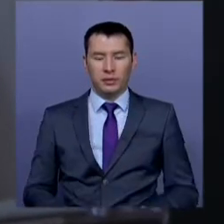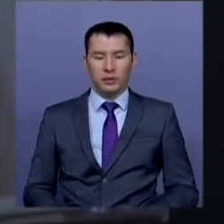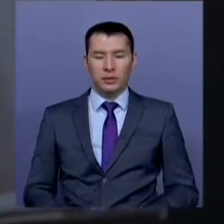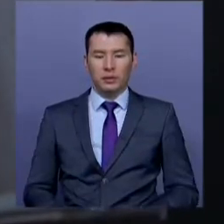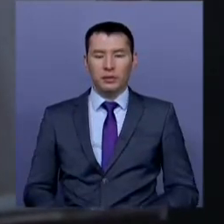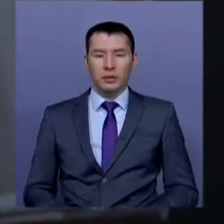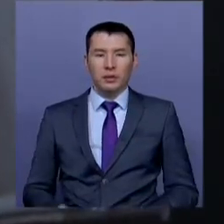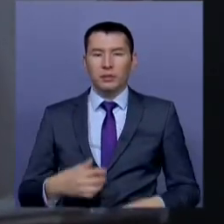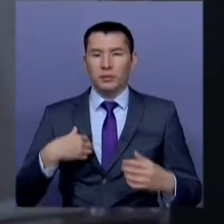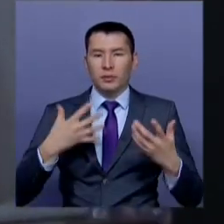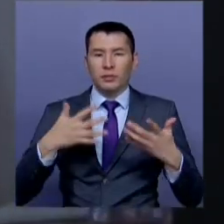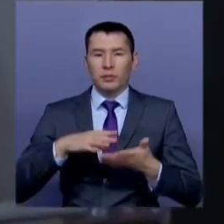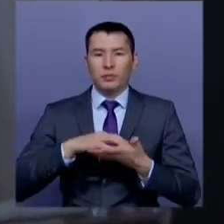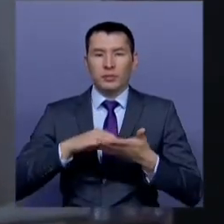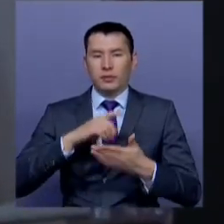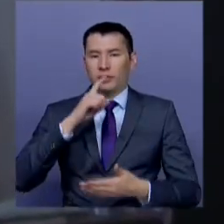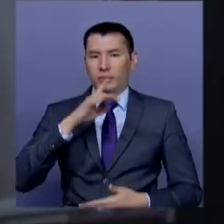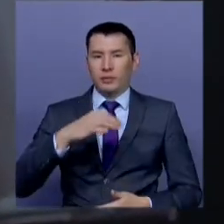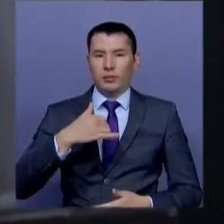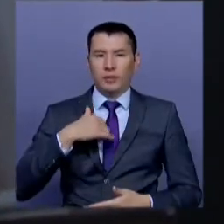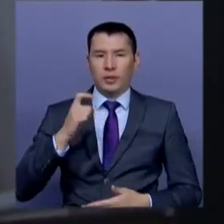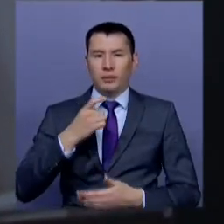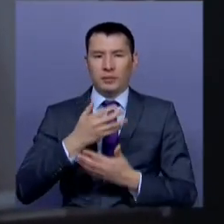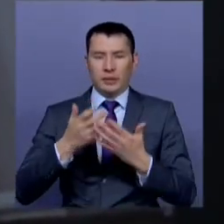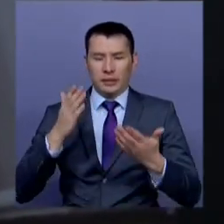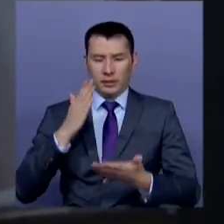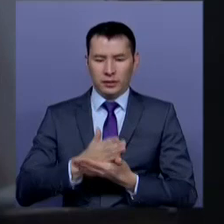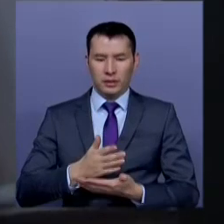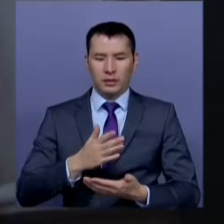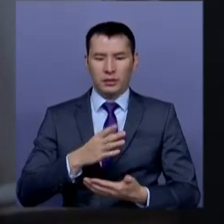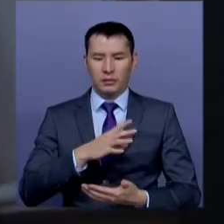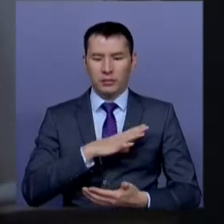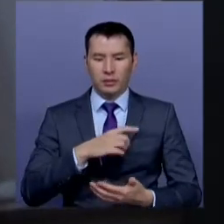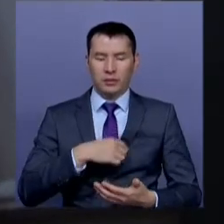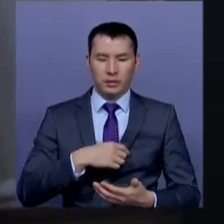такого не повторится. А средства у нас есть, я предъявила, показала. Я просто начала